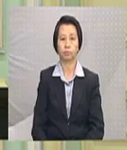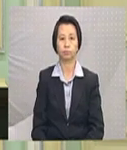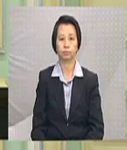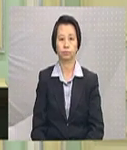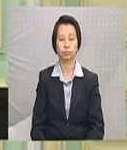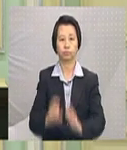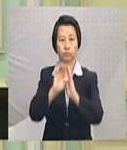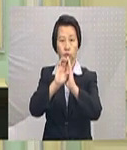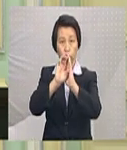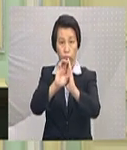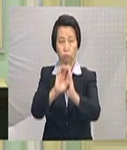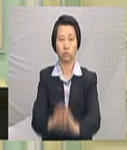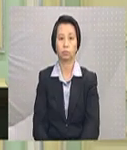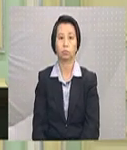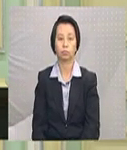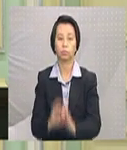Sebagai contoh,